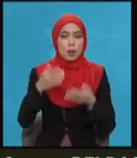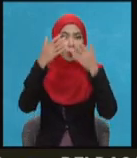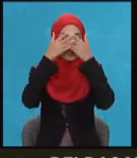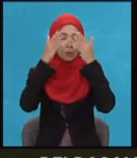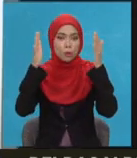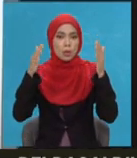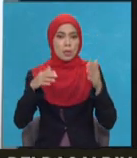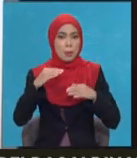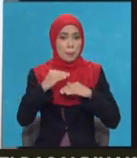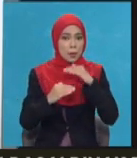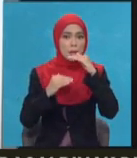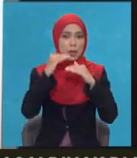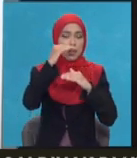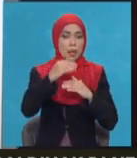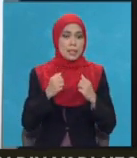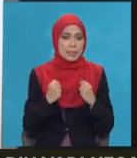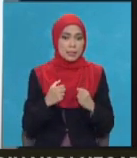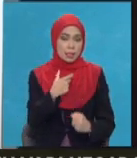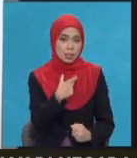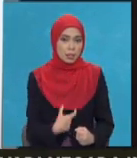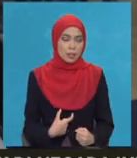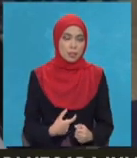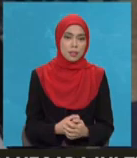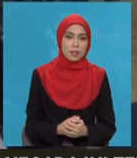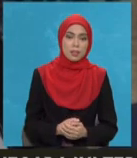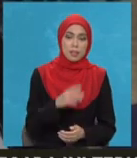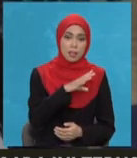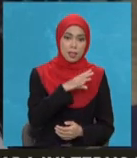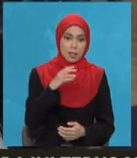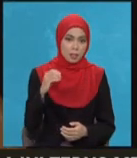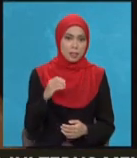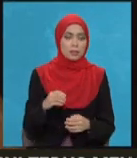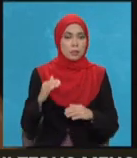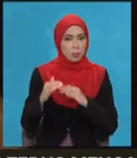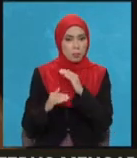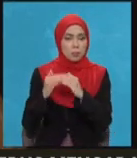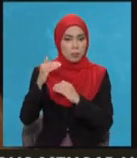keyakinan diri dan kebebasan bagi berkembang maju dalam ekonomi global